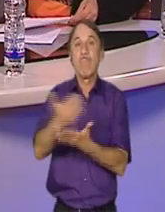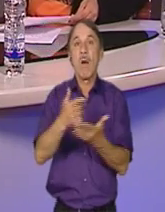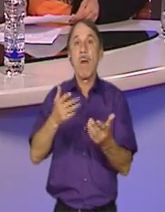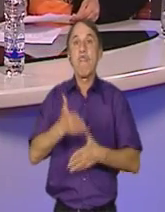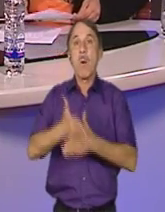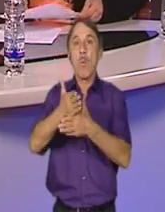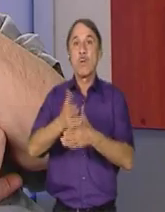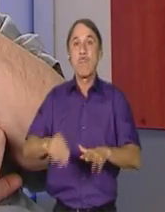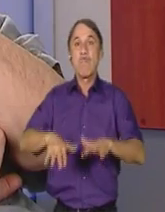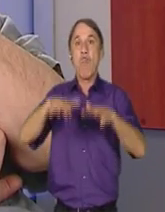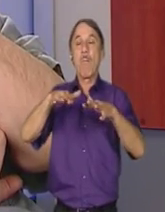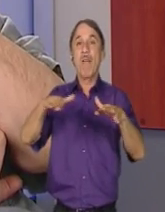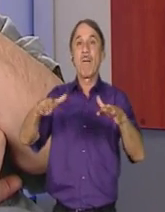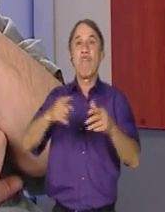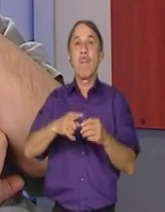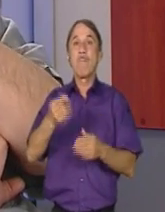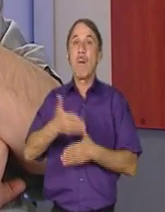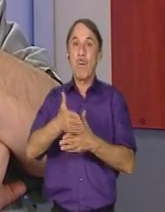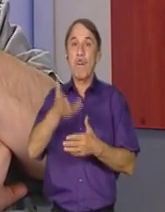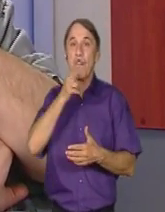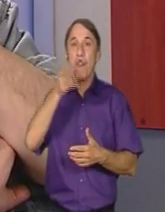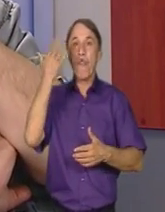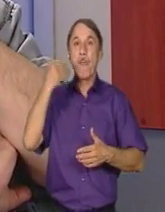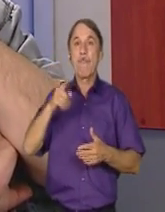poplavljenima. I to je bilo fenomenalno, ali